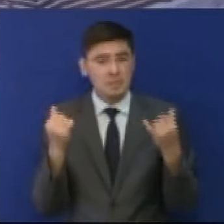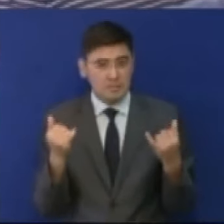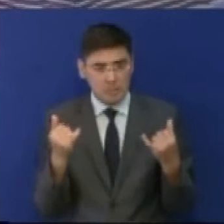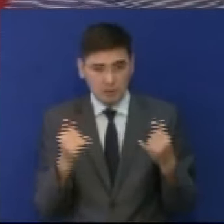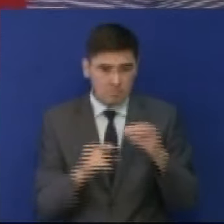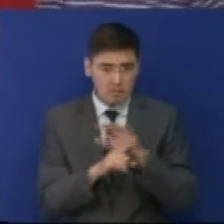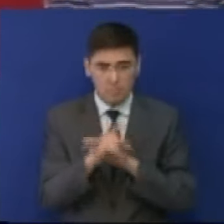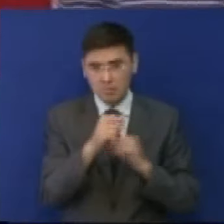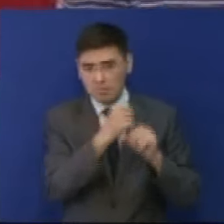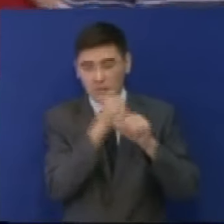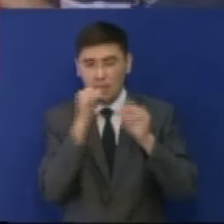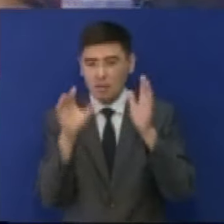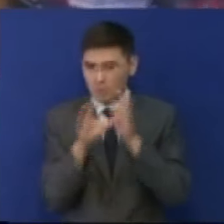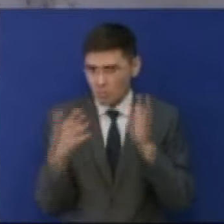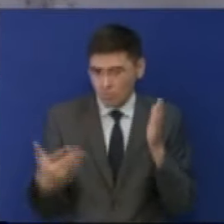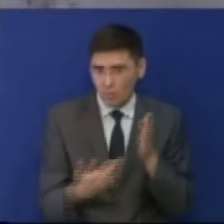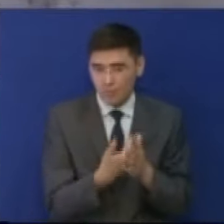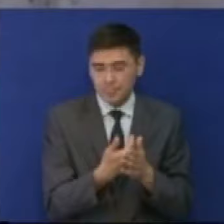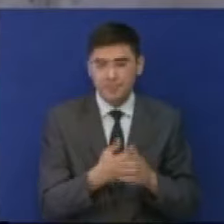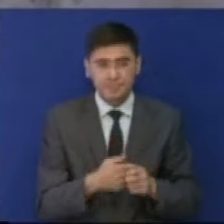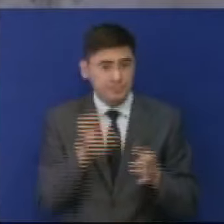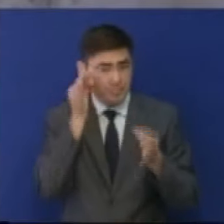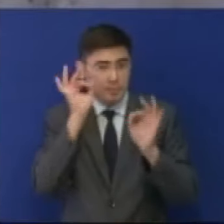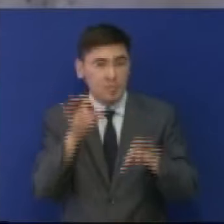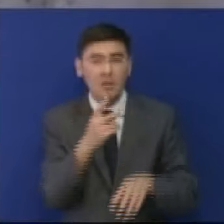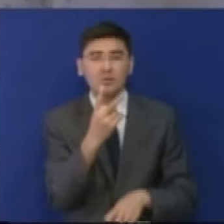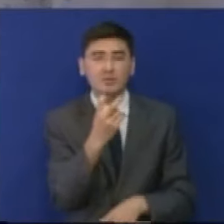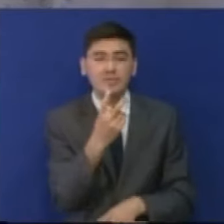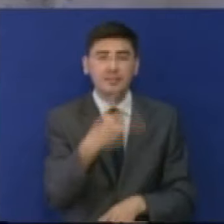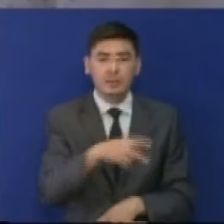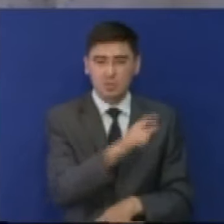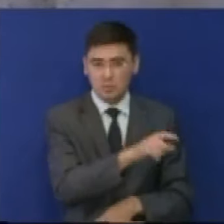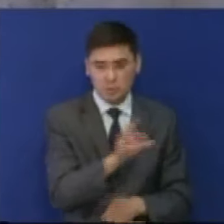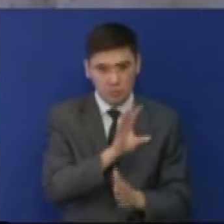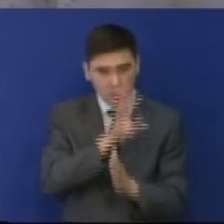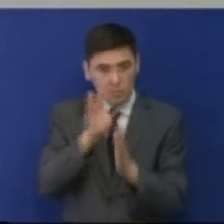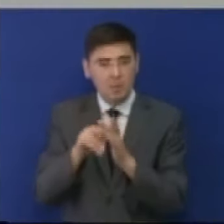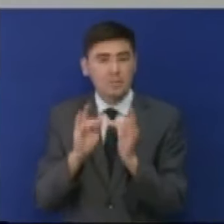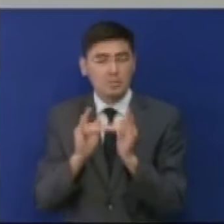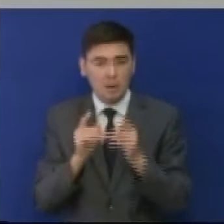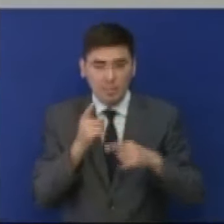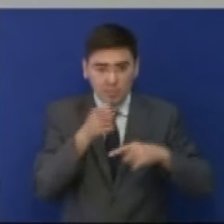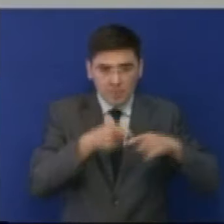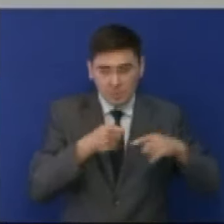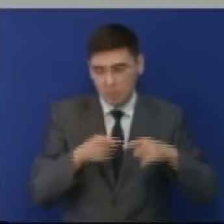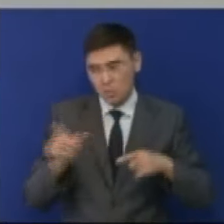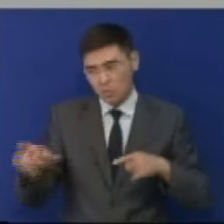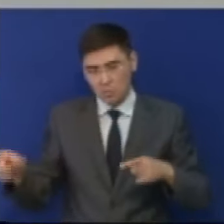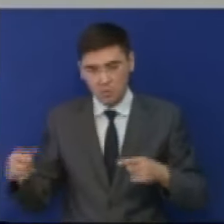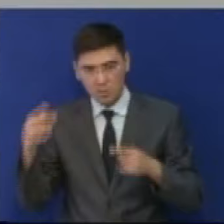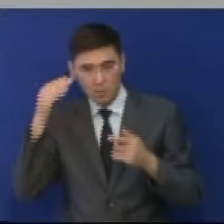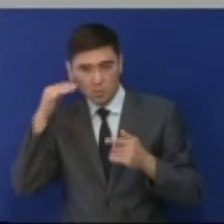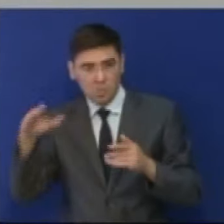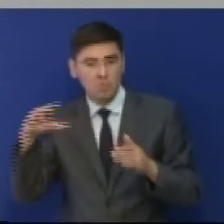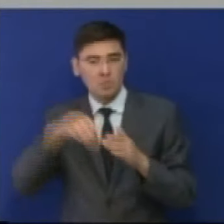что общежитие рассчитано на 220 мест, порядка 30 из которых ранее предоставлялись в аренду жителям города. После вмешательства членов